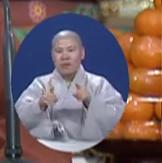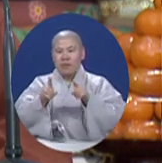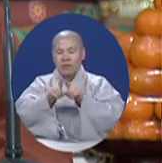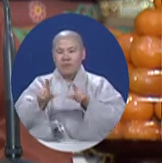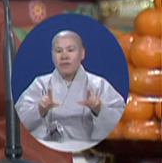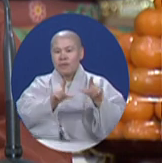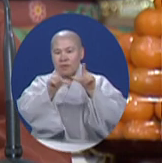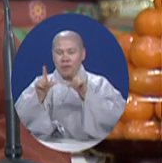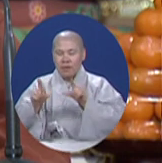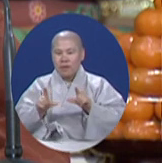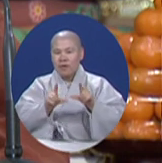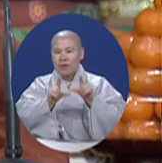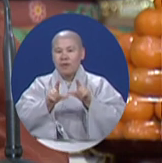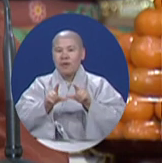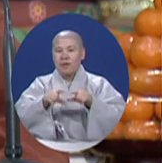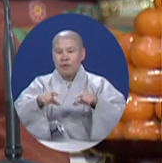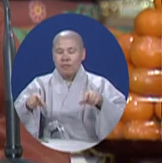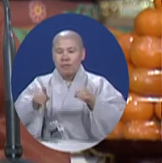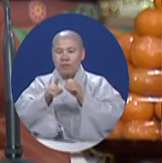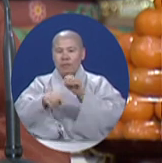대중생활의 일상수행,